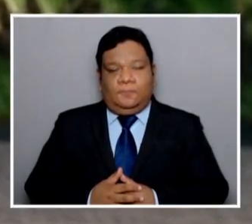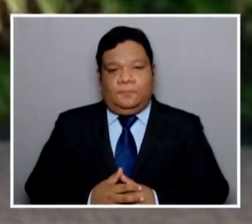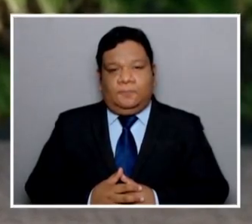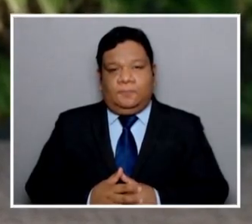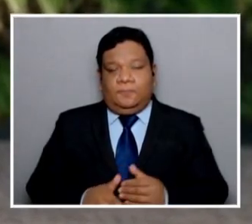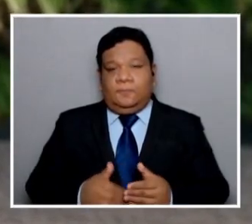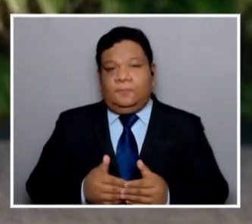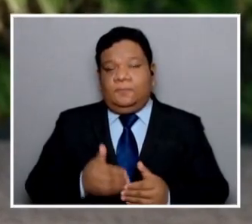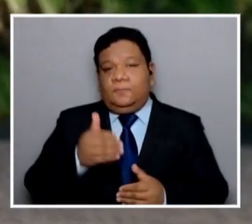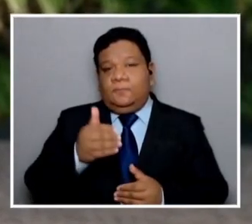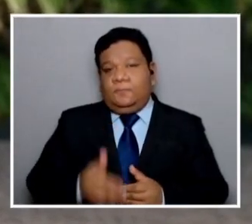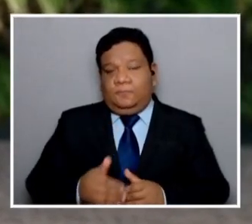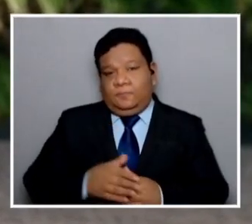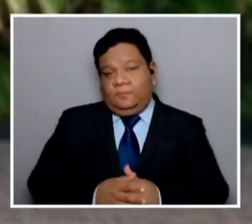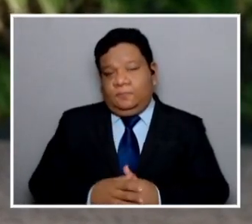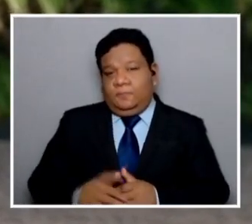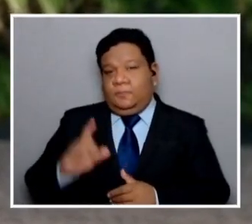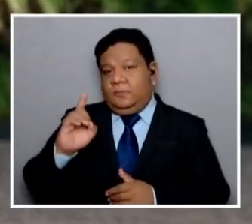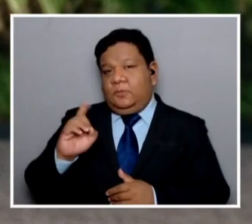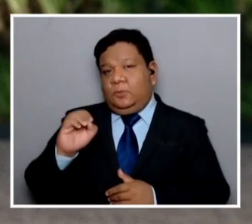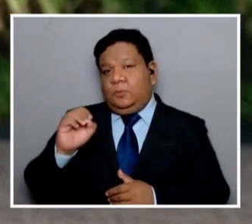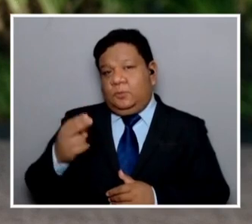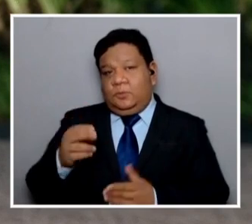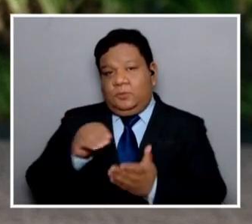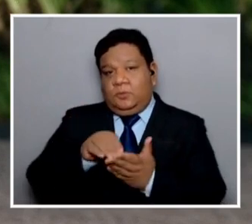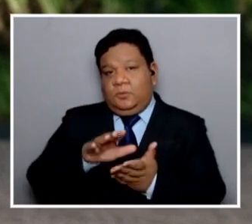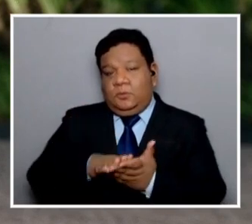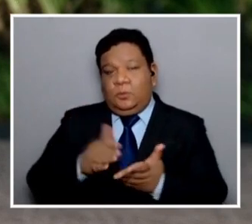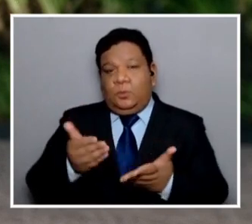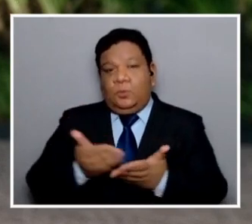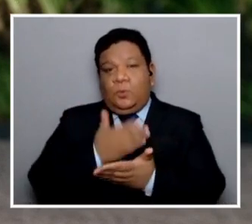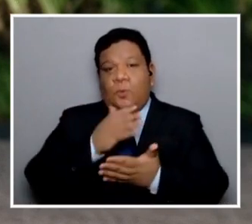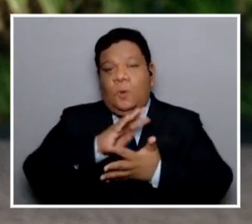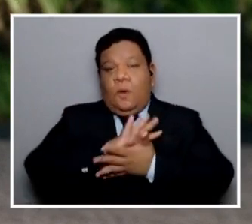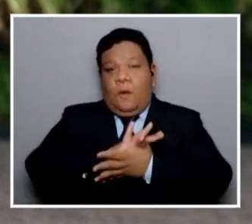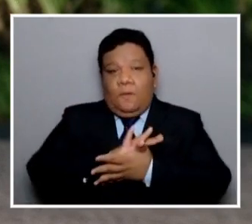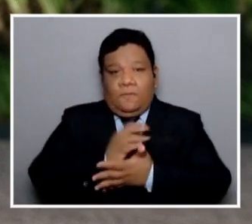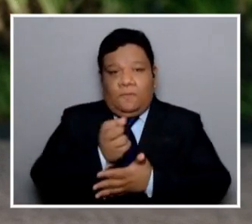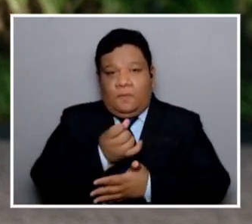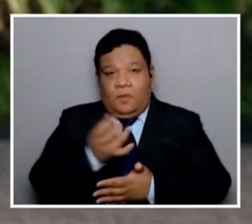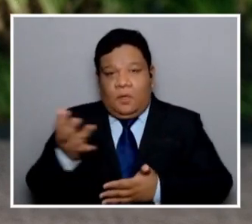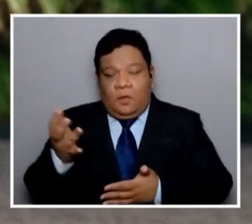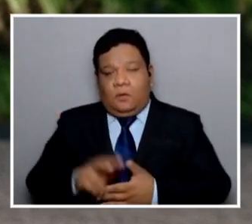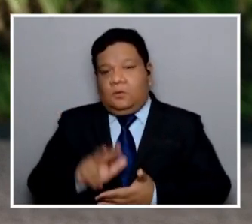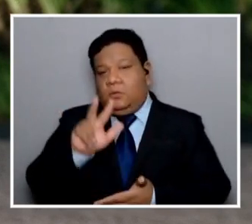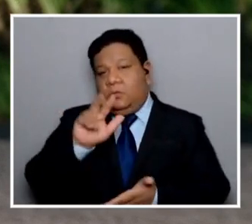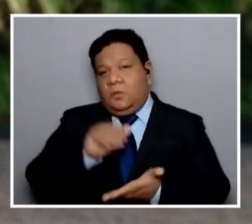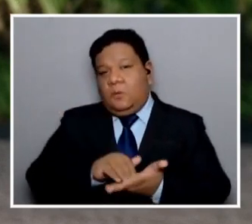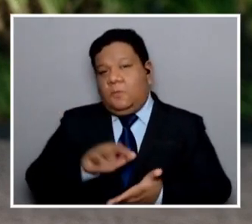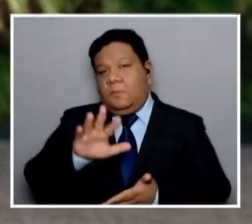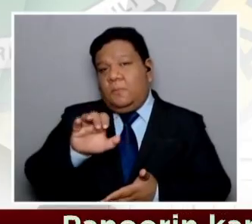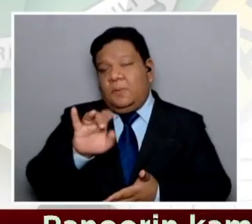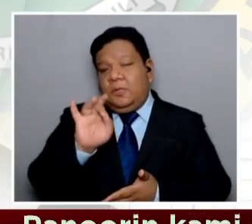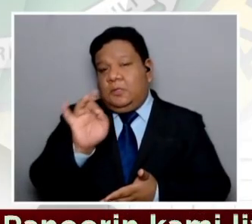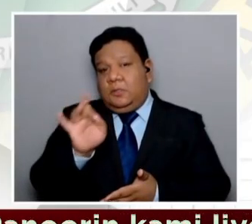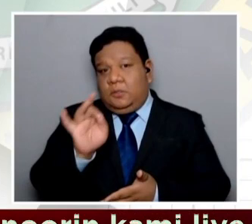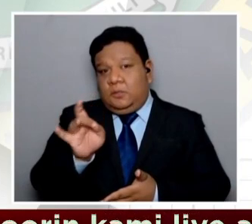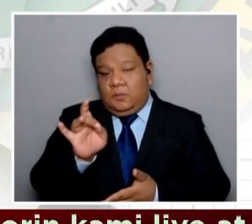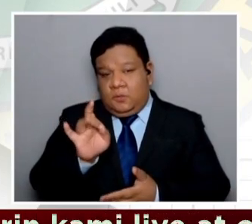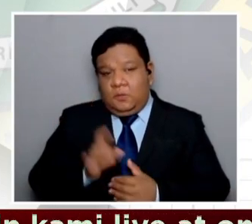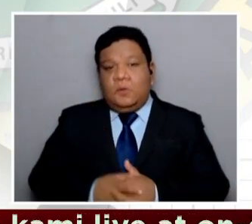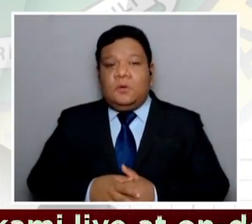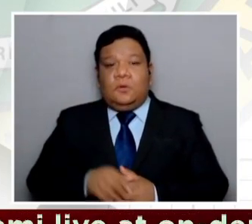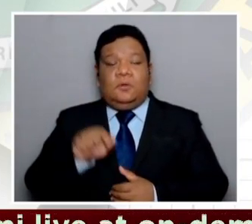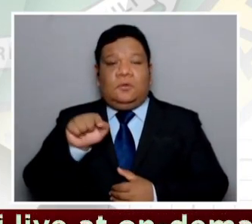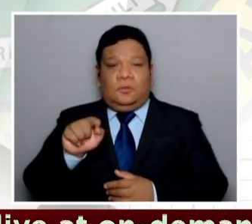Naitala po ng Department of Health ang 3,580 na bagong kaso ng COVID-19 ngayong araw. Ito na ang ikasampu